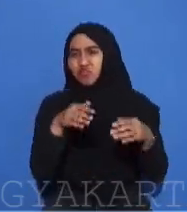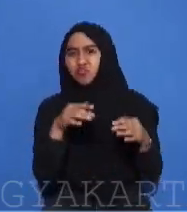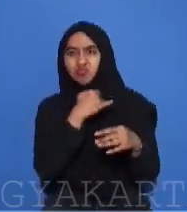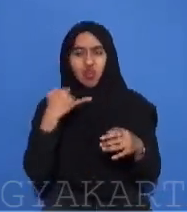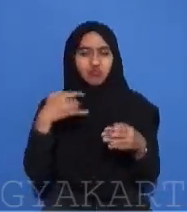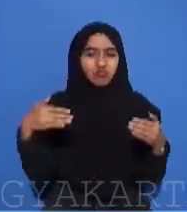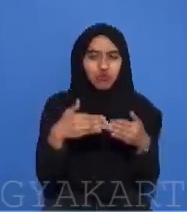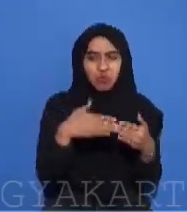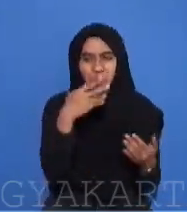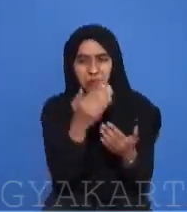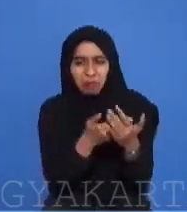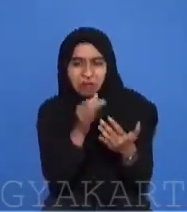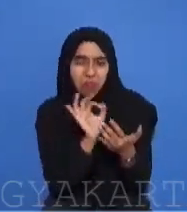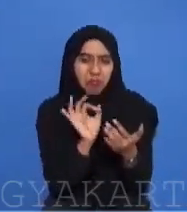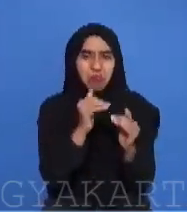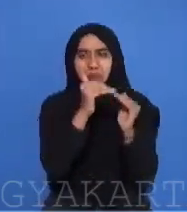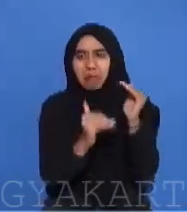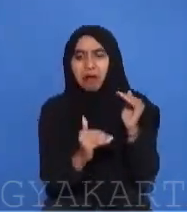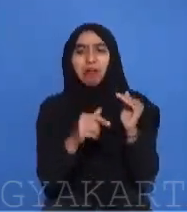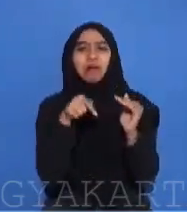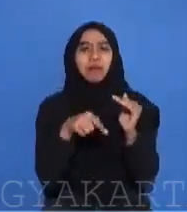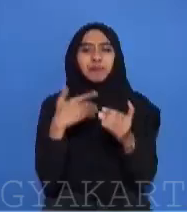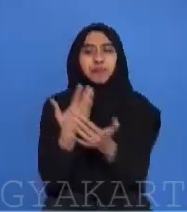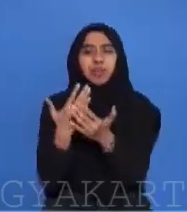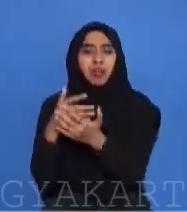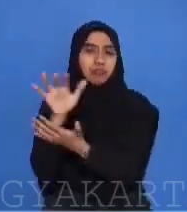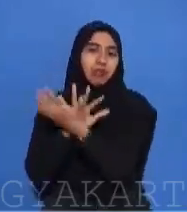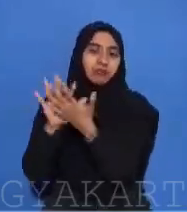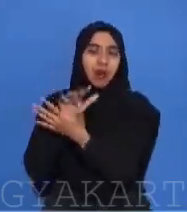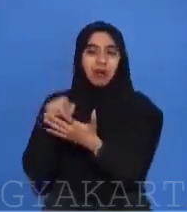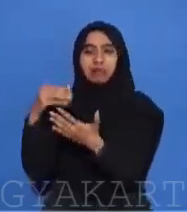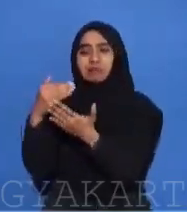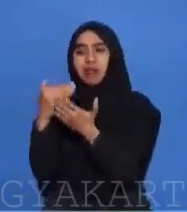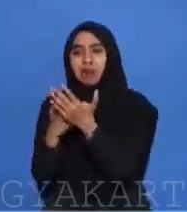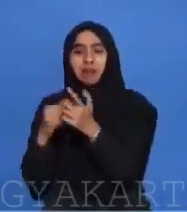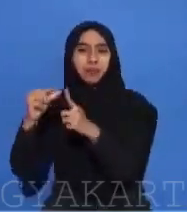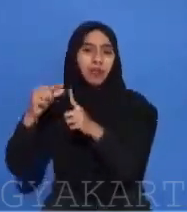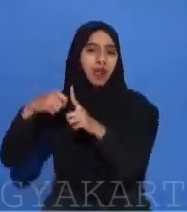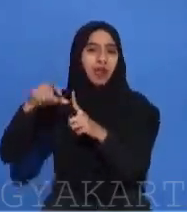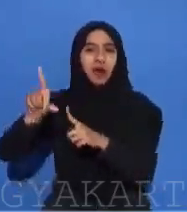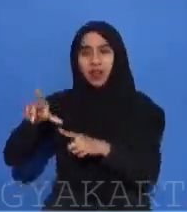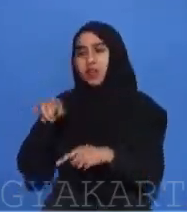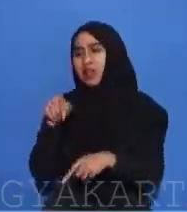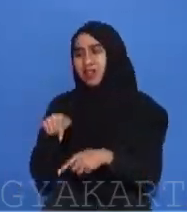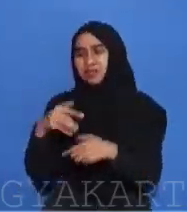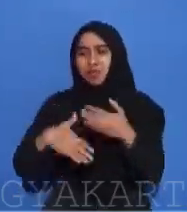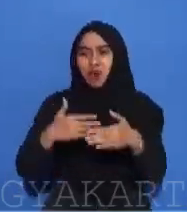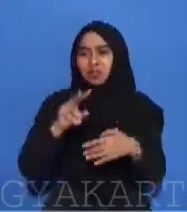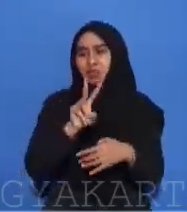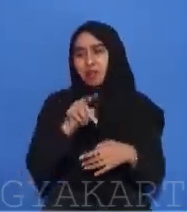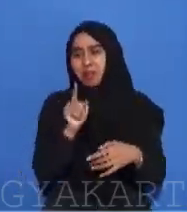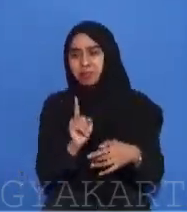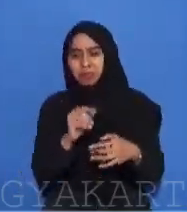mereka juga menuntut transparansi data PKL yang berjualan di teras Malioboro 2 jelang relokasi tahap kedua karena akan mempengaruhi